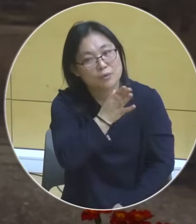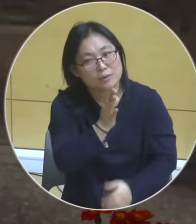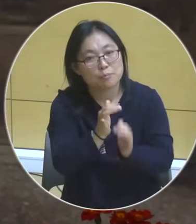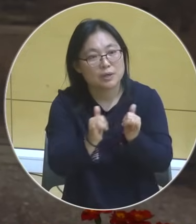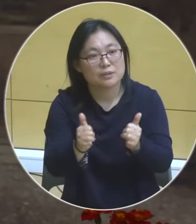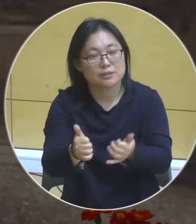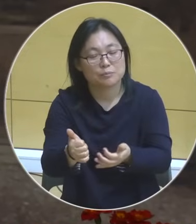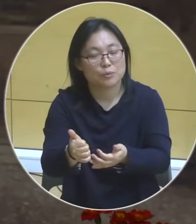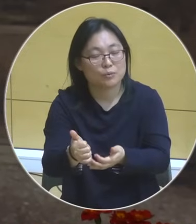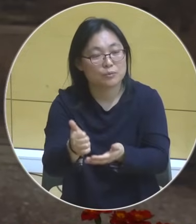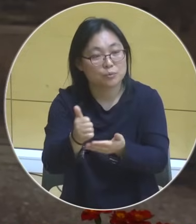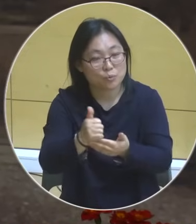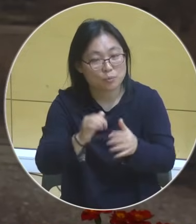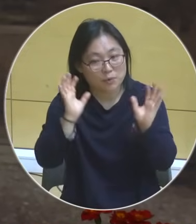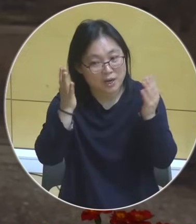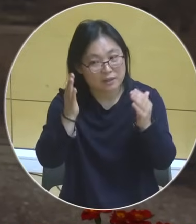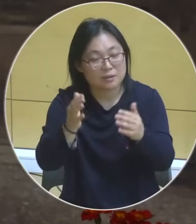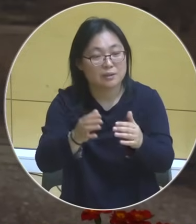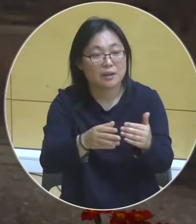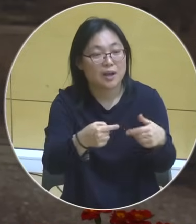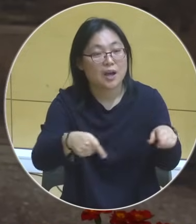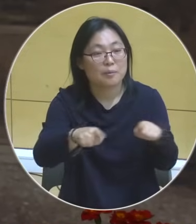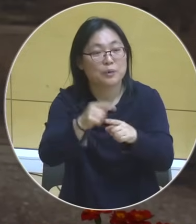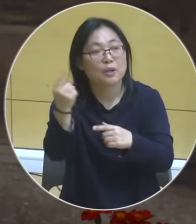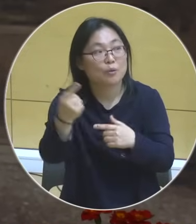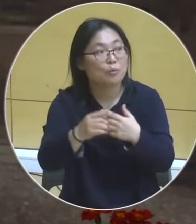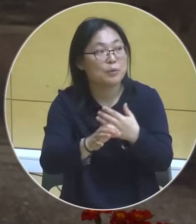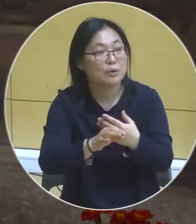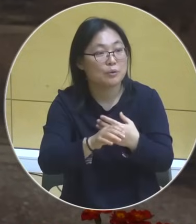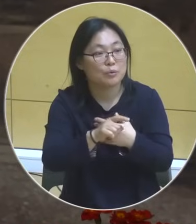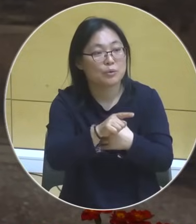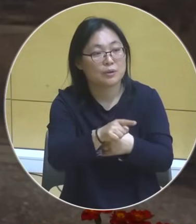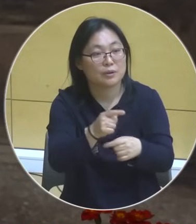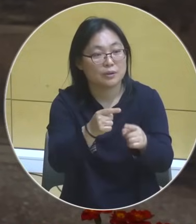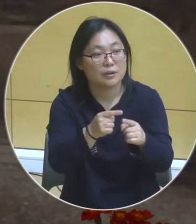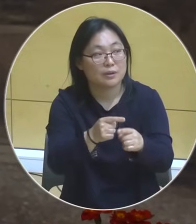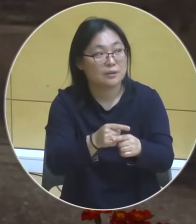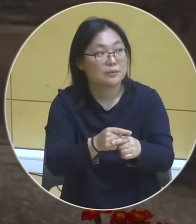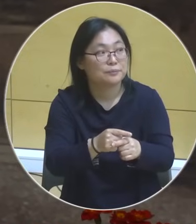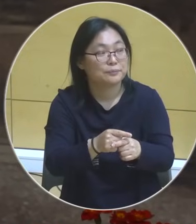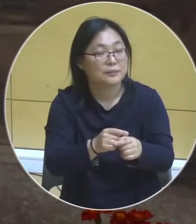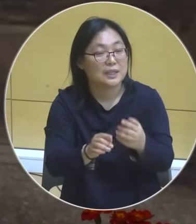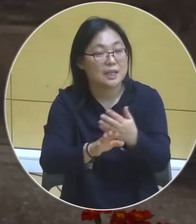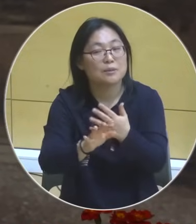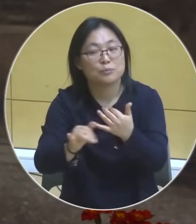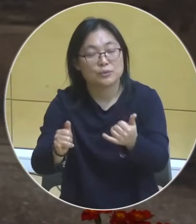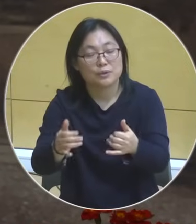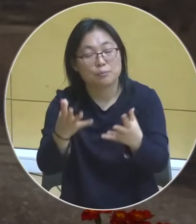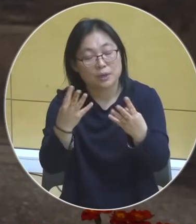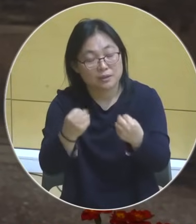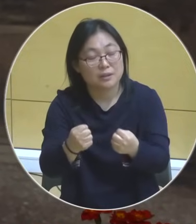어른들 모시고 오거나 우리 어린이들 모시고 오는 분은 요 앞뒤 주차장에 하실 수 있도록 좀 이렇게 거리실 수 있는 분들,